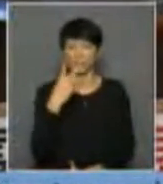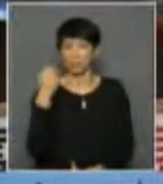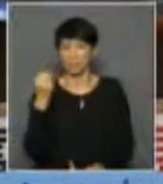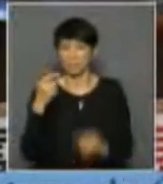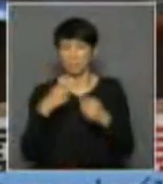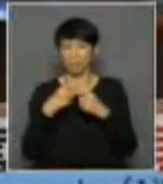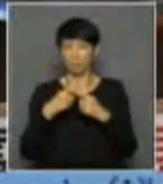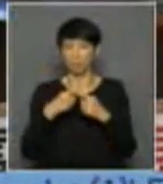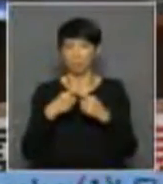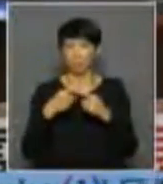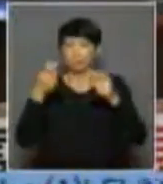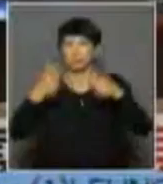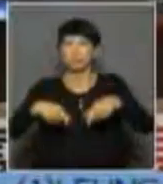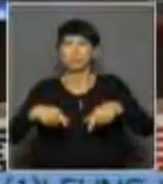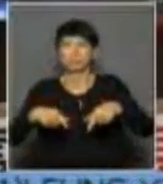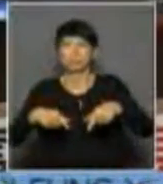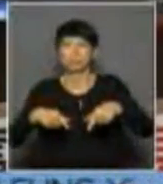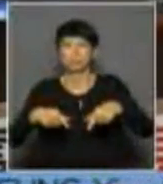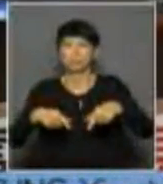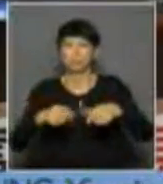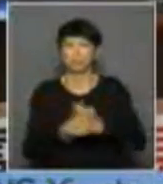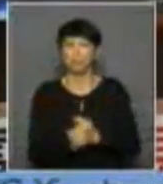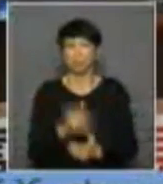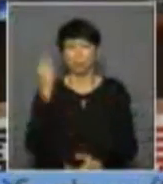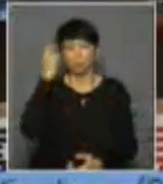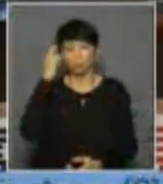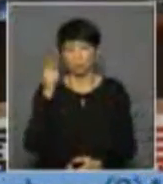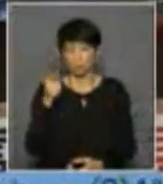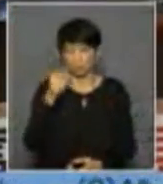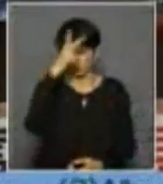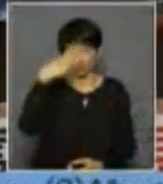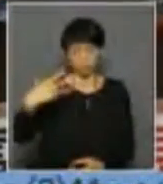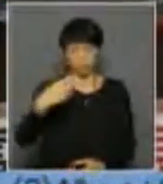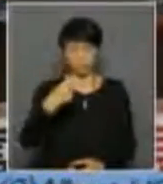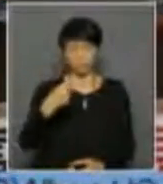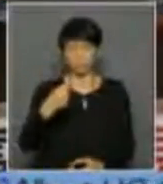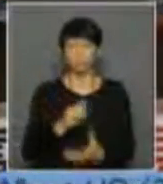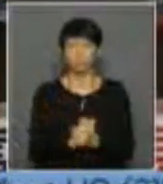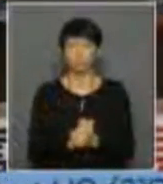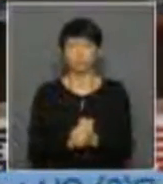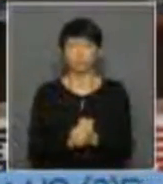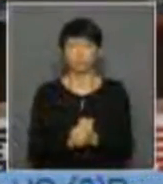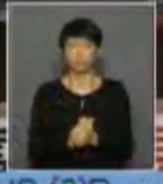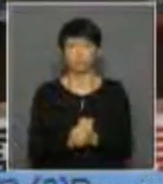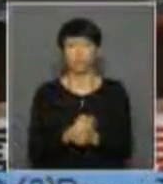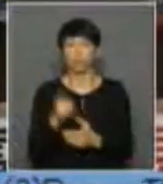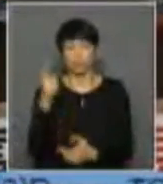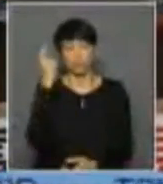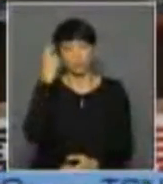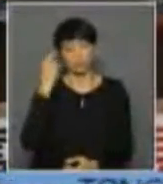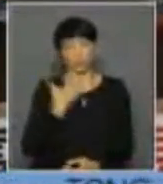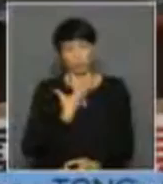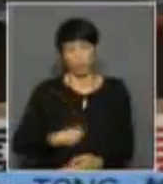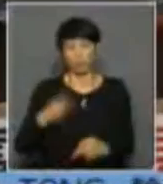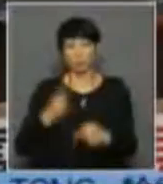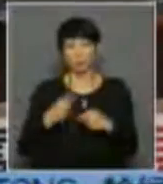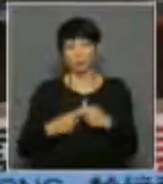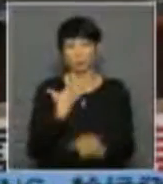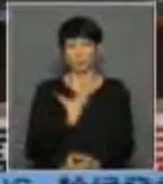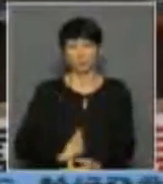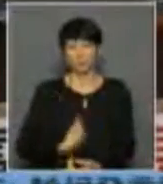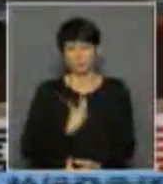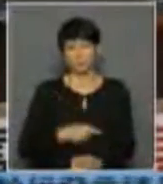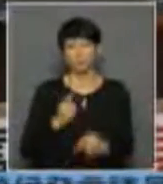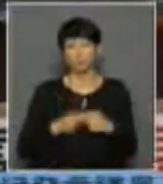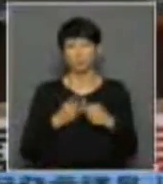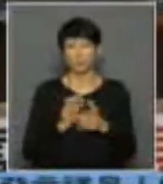业。我知局長，我相信你是即係係 upset 嘅，係真 upset 嘅咯嗰度嚇。